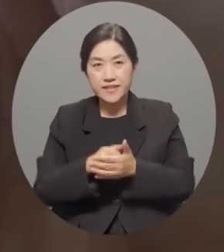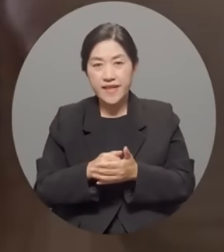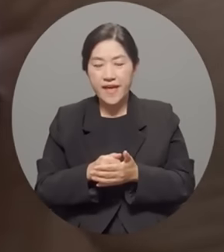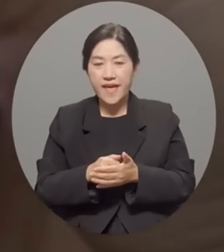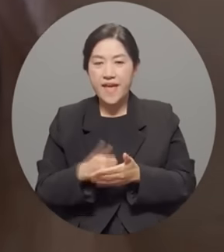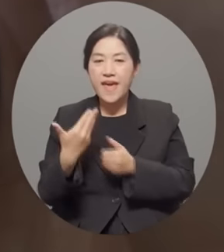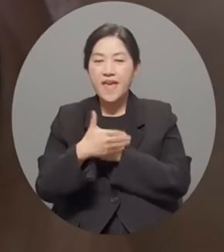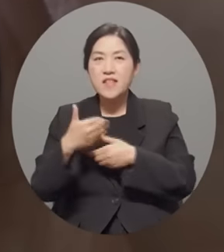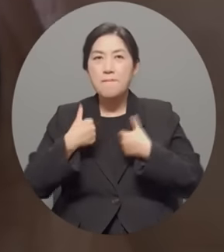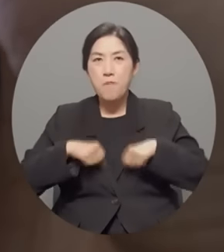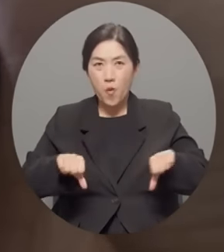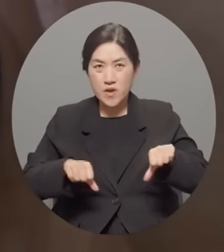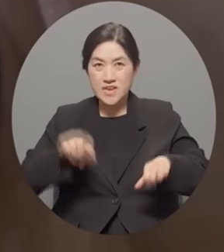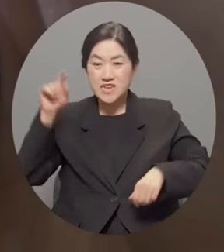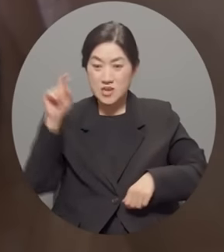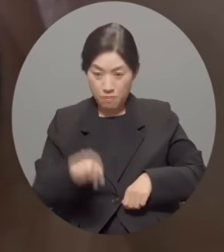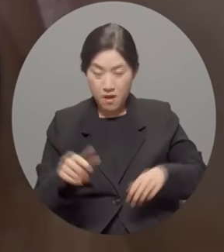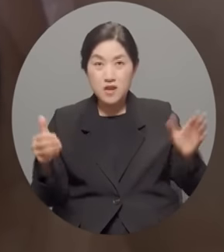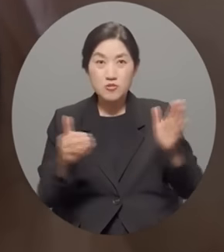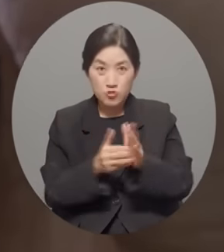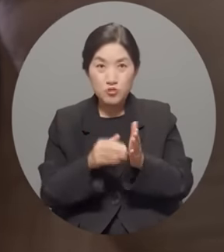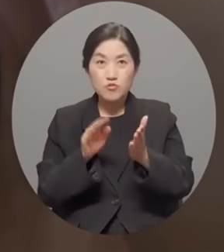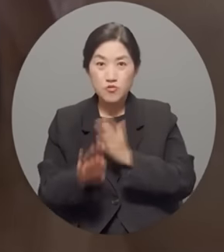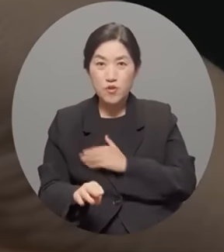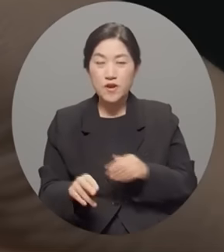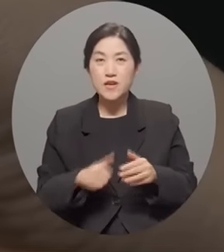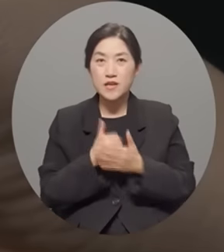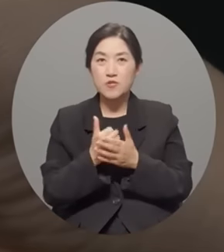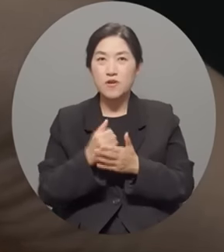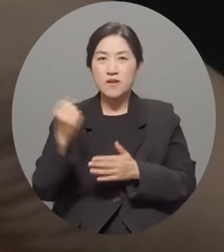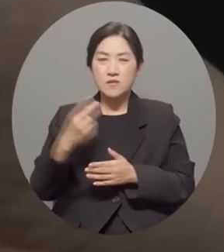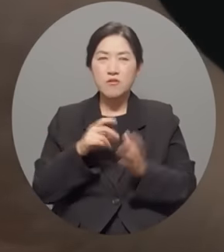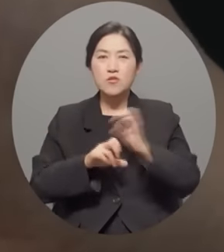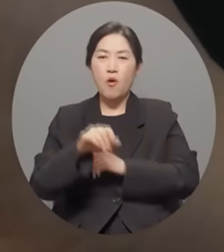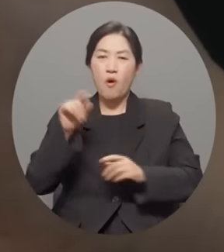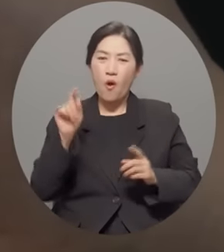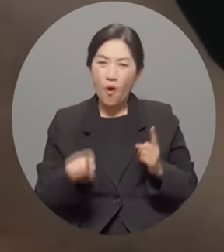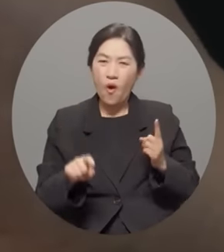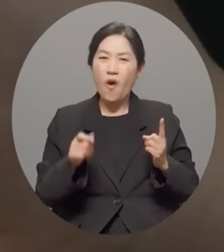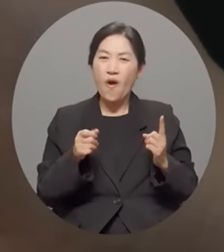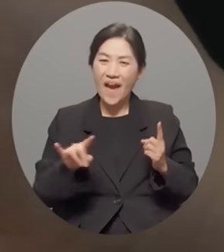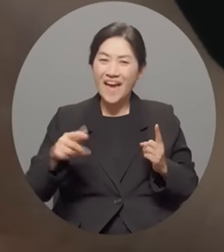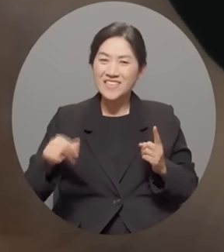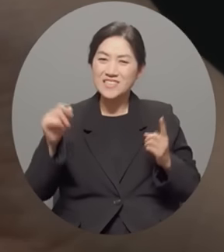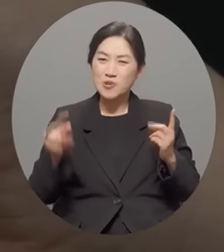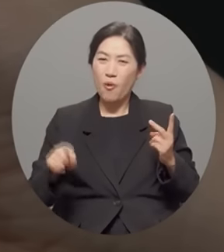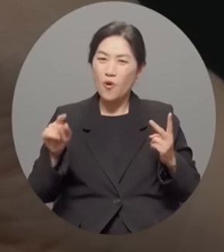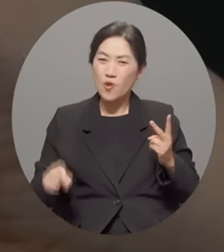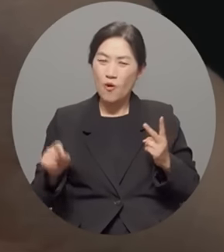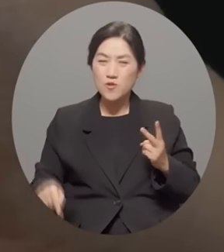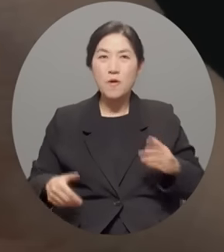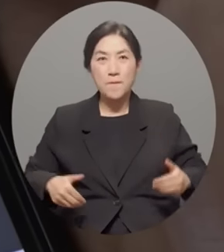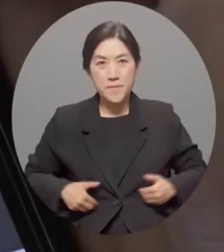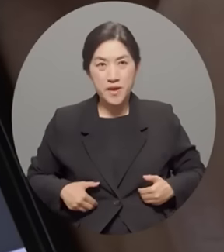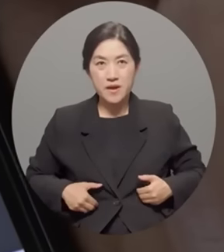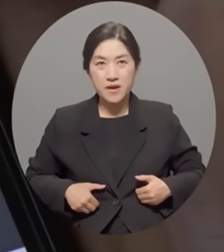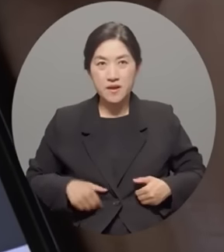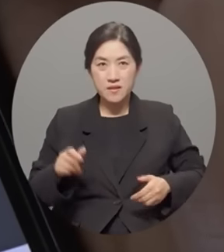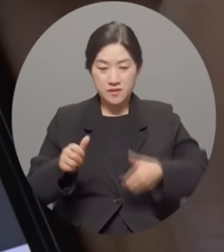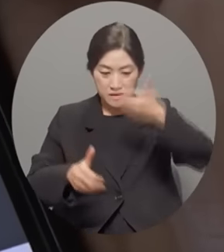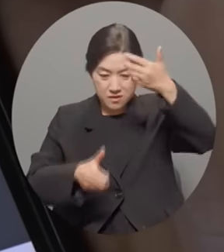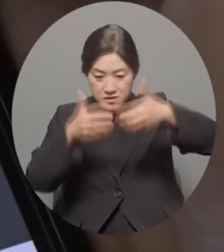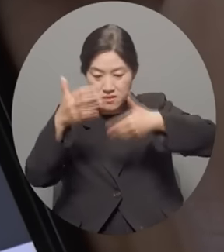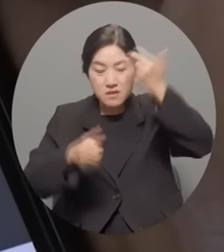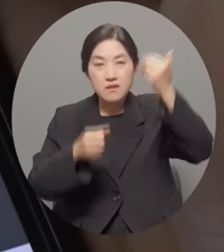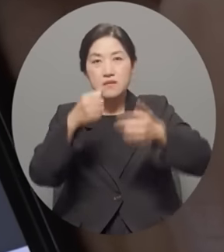포기하기 이걸 누른 뒤에도 해지하기를 두 번 더 눌러야 합니다 거쳐야 하는 SNS 창만 대여섯